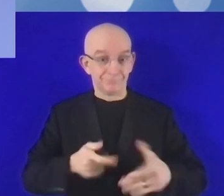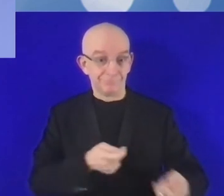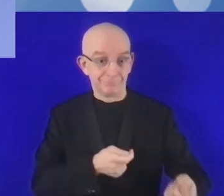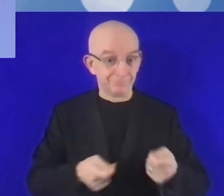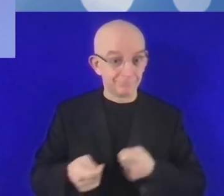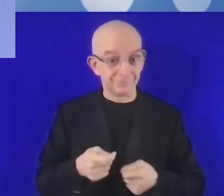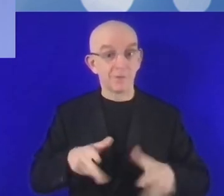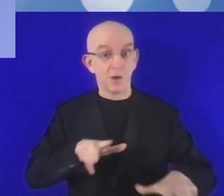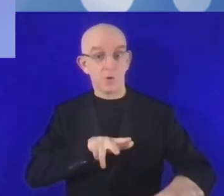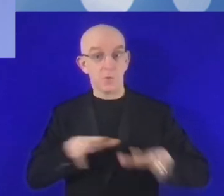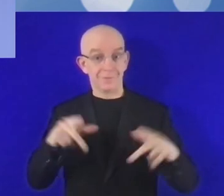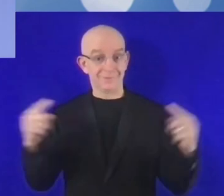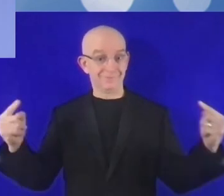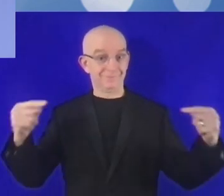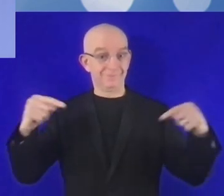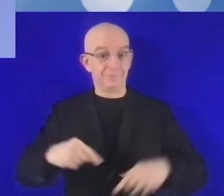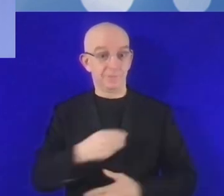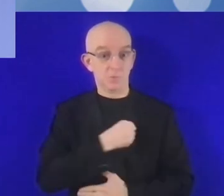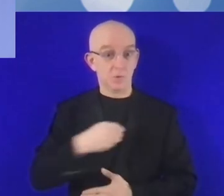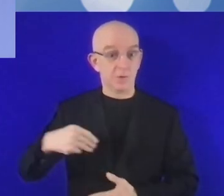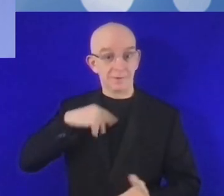мы встречаемся на